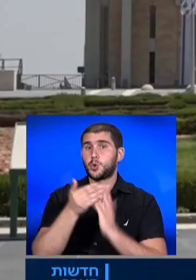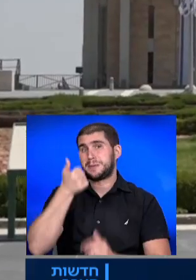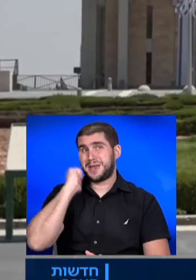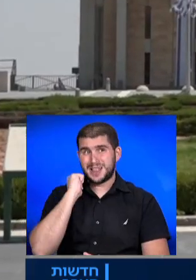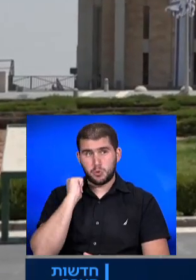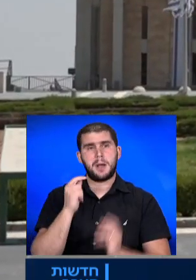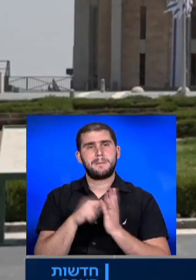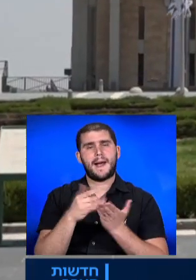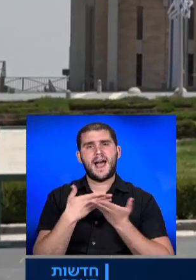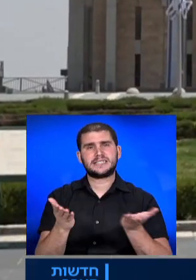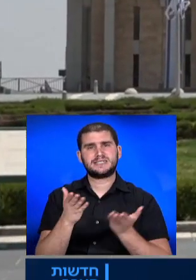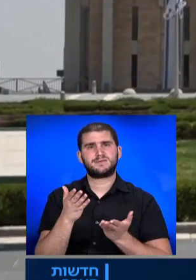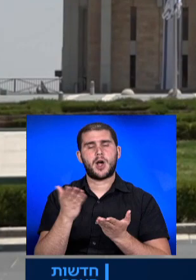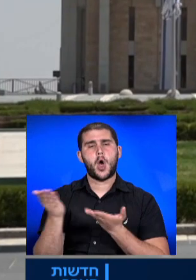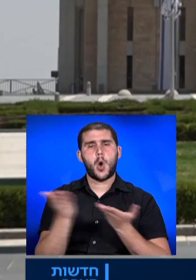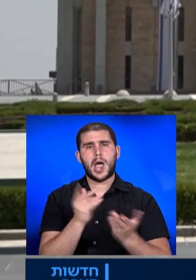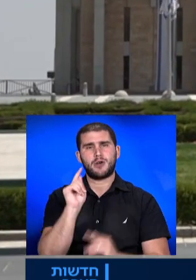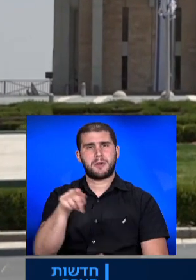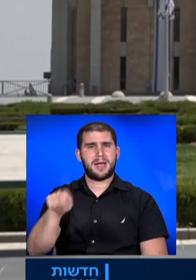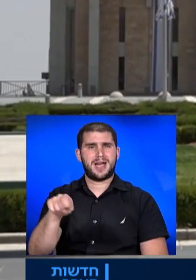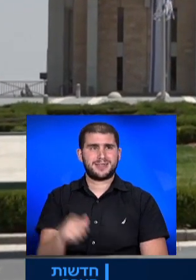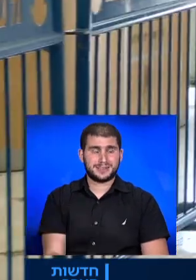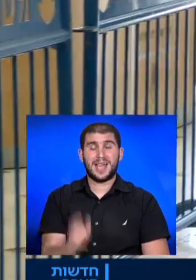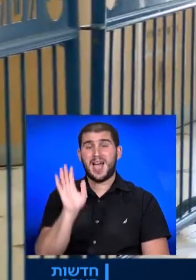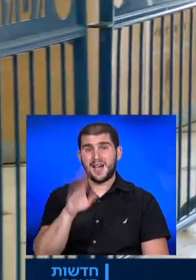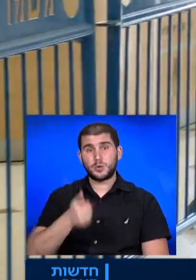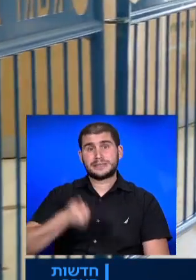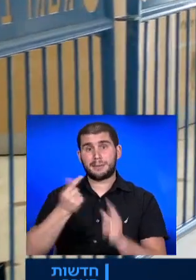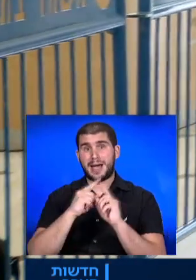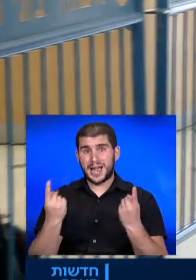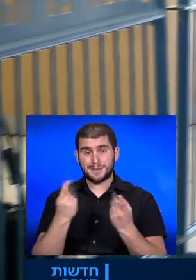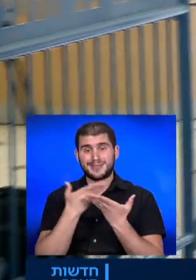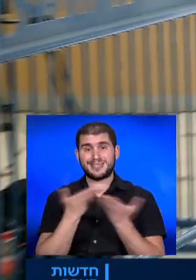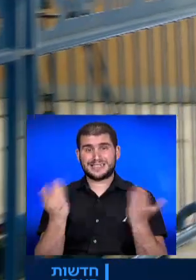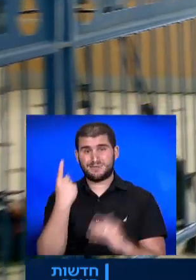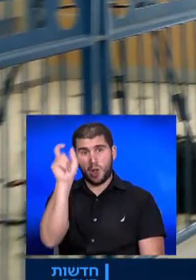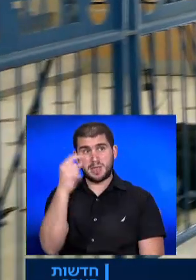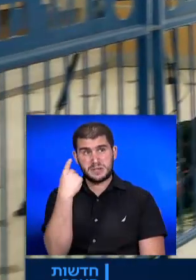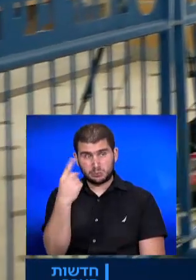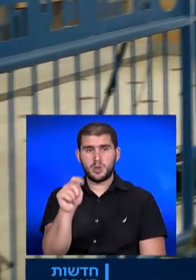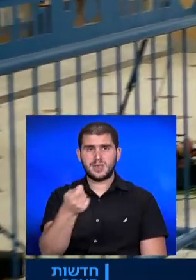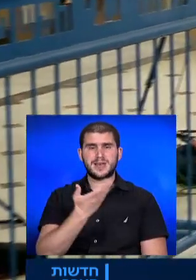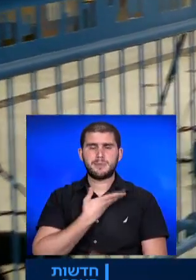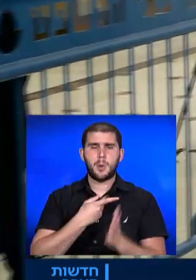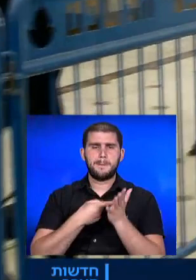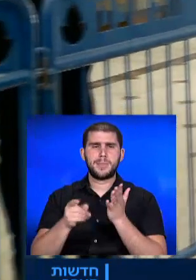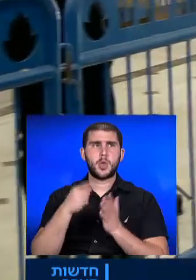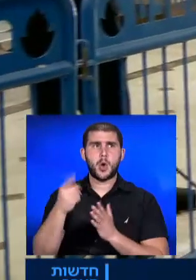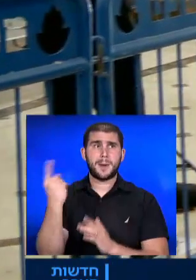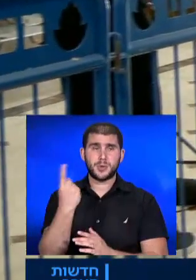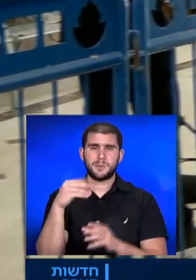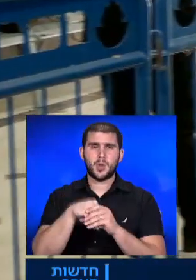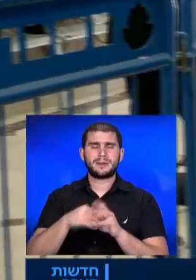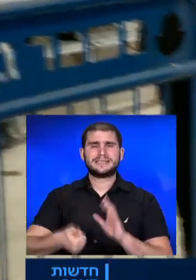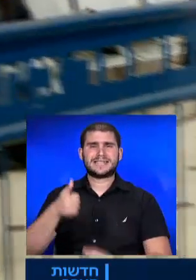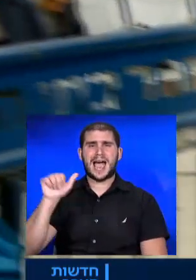בשל חשיפה לאורח שהגיע לכנסת. למרות ששרים אחרים שנחשפו לאותו אדם דווקא קיבלו פטור מבידוד וביניהם השר